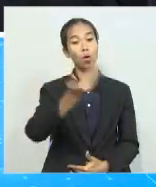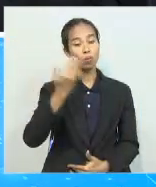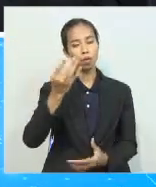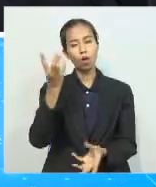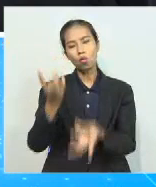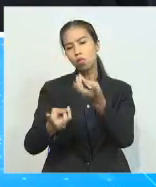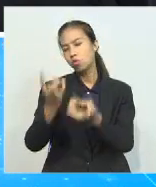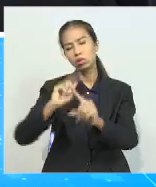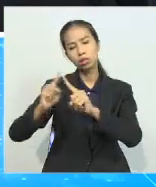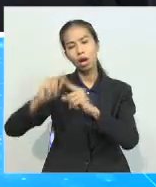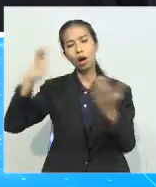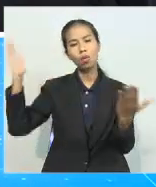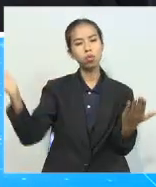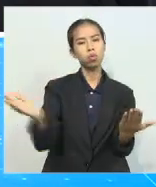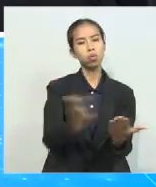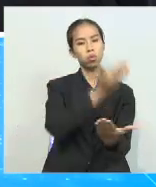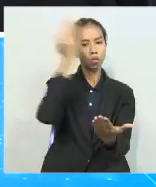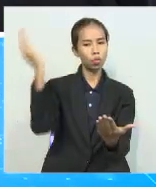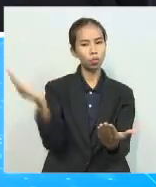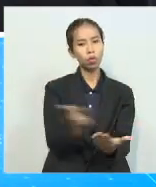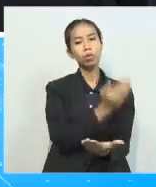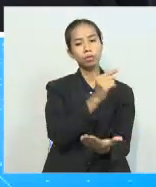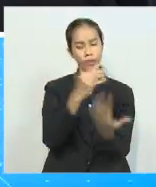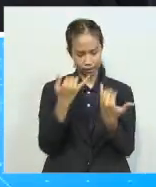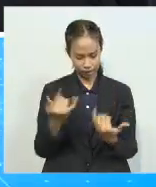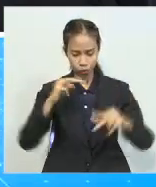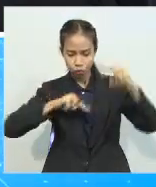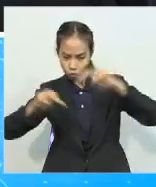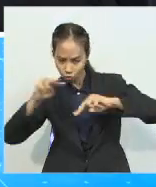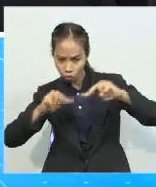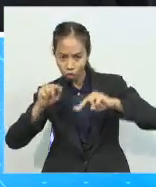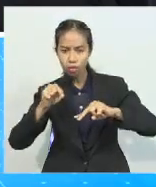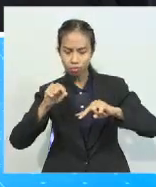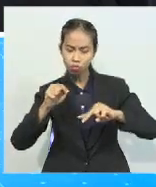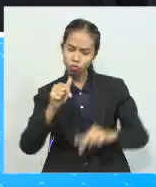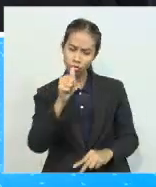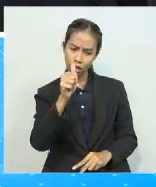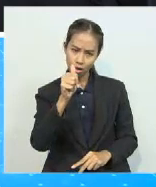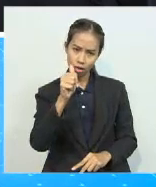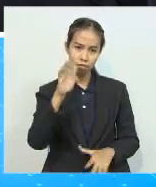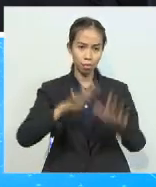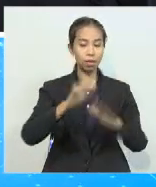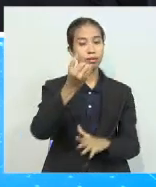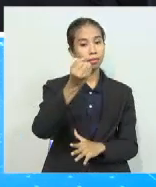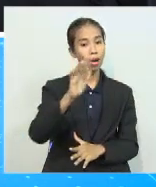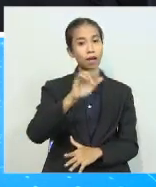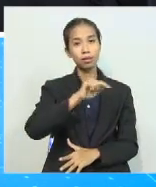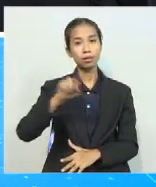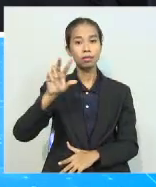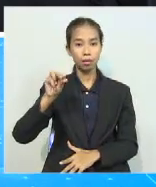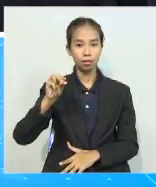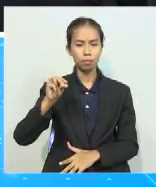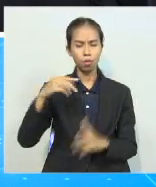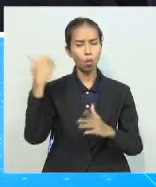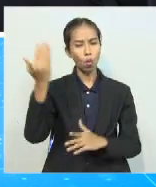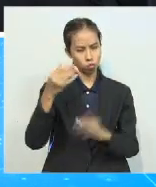เอาฝุ่นละอองอะไรต่างๆไปต้องตรวจสอบตอนเช้าวันนี้ก็ถือว่าลมใช้ได้อยู่นะประมาณ15-30นี่ก็ถือว่าแรง